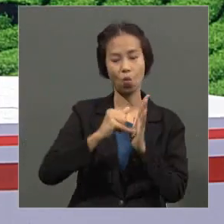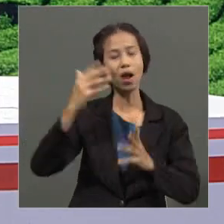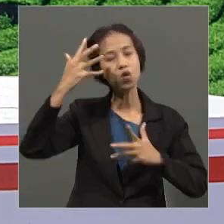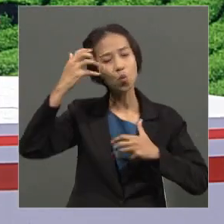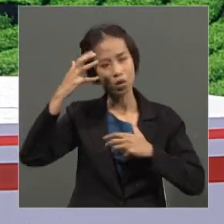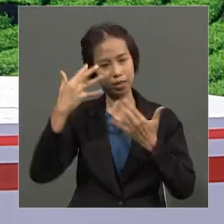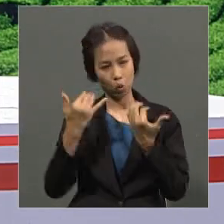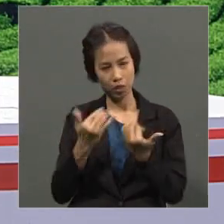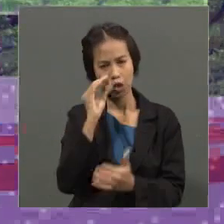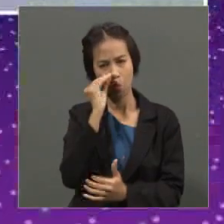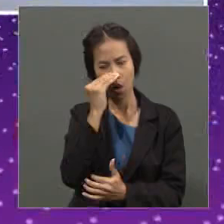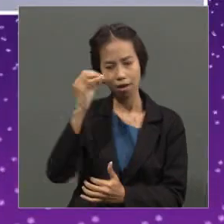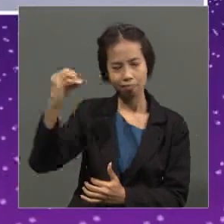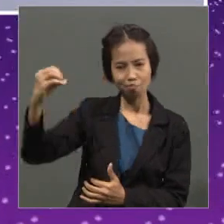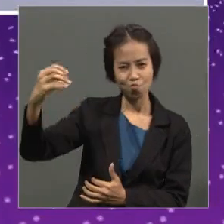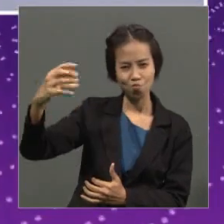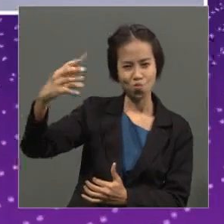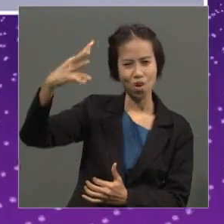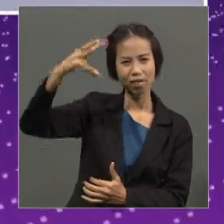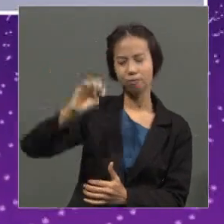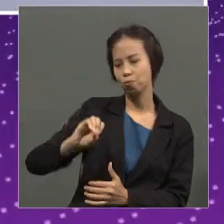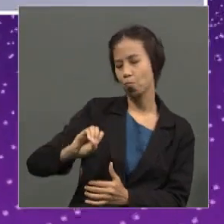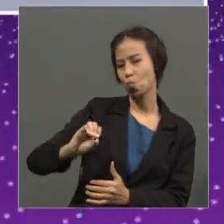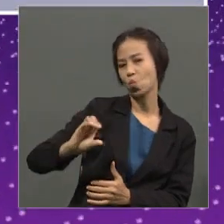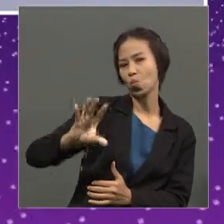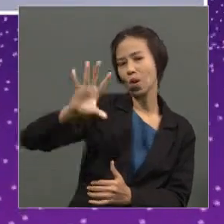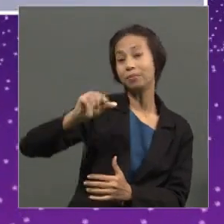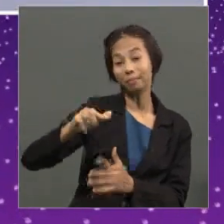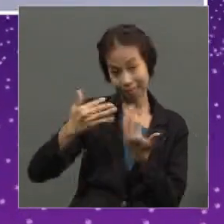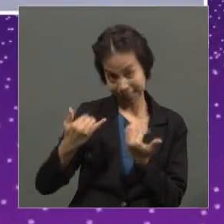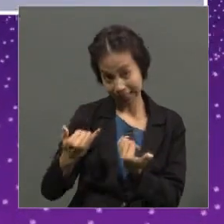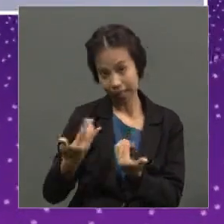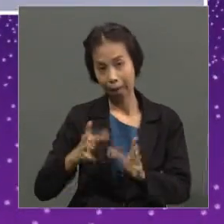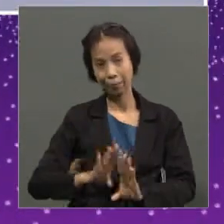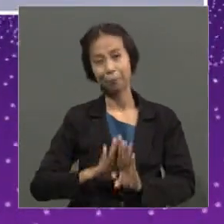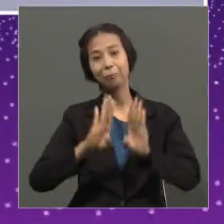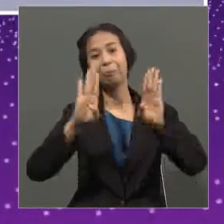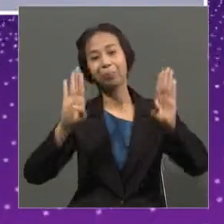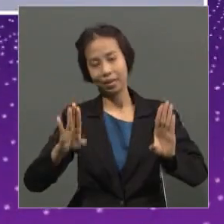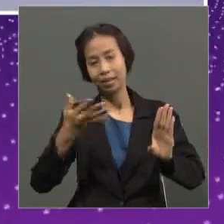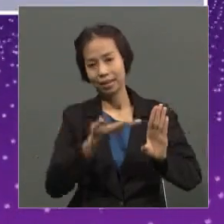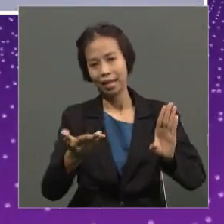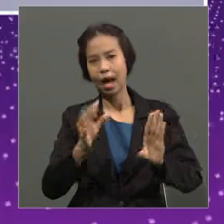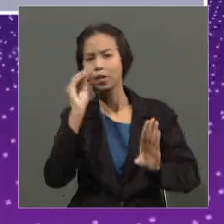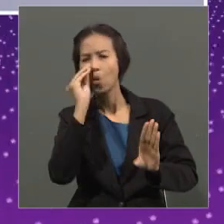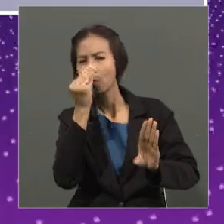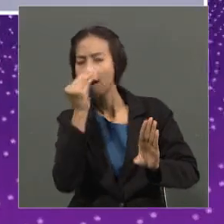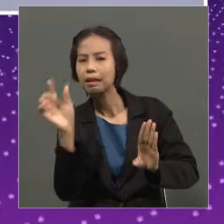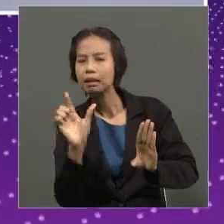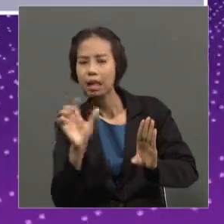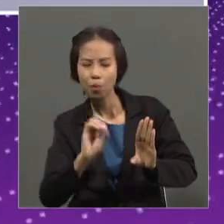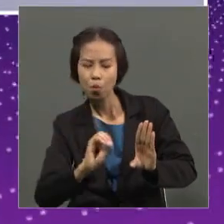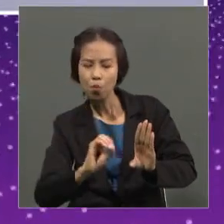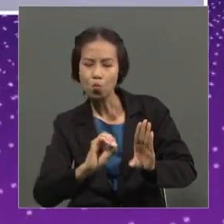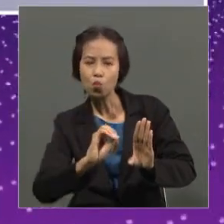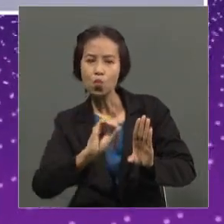เรียบร้อยแล้วนะคะถือว่าเป็นการเริ่มต้นเปิดฤดูการท่องเที่ยวทุ่งทานตะวันบานที่พร้อมส่งมอบประสบการณ์การท่องเที่ยว